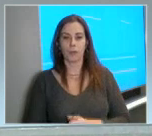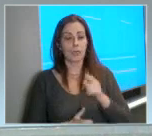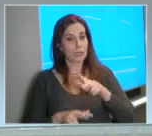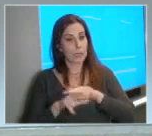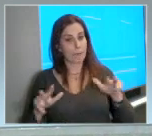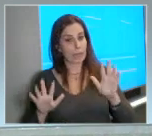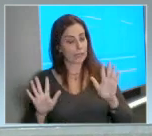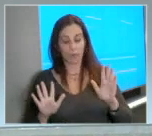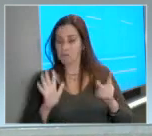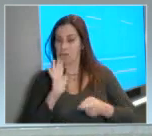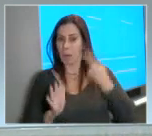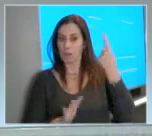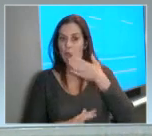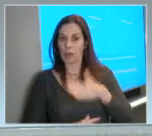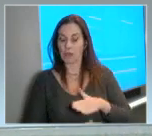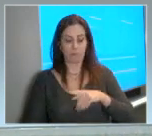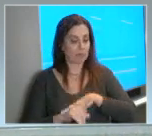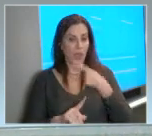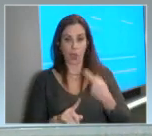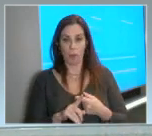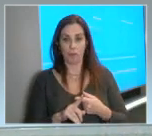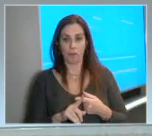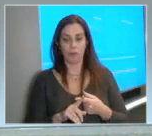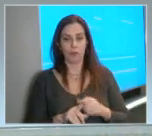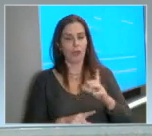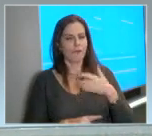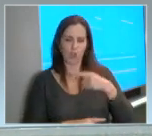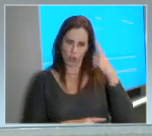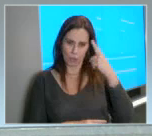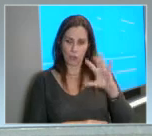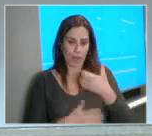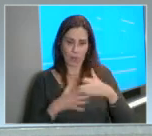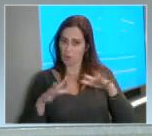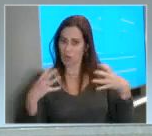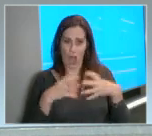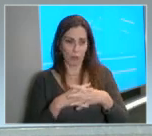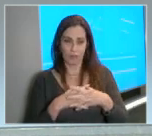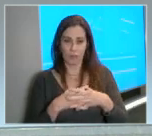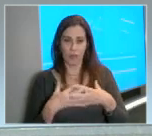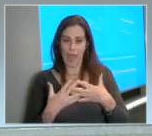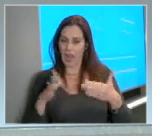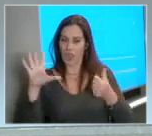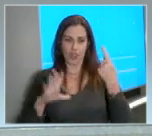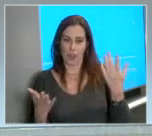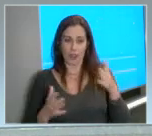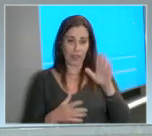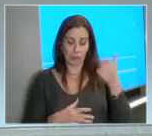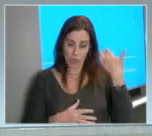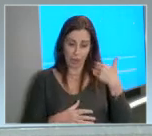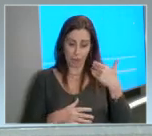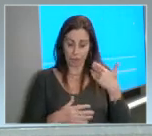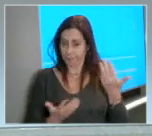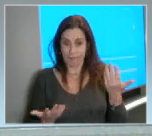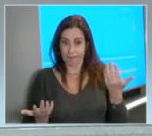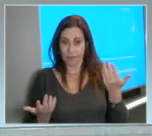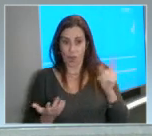מצב חוקתי שלא עמדנו בו עד היום, ואנחנו הרי יודעים שאם לא תהיה ממשלת אחדות, לא באמת יהיה 61 למישהו. הרי גם כשהיה אפשר בלי